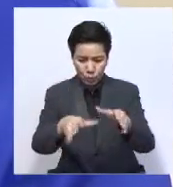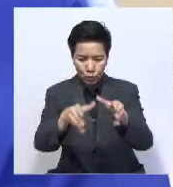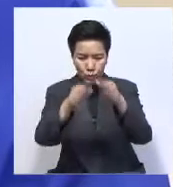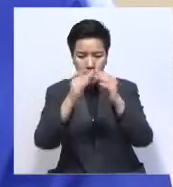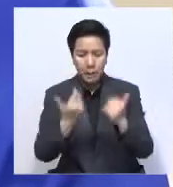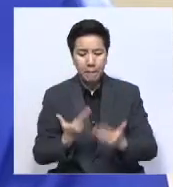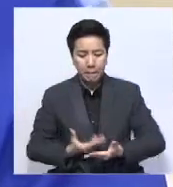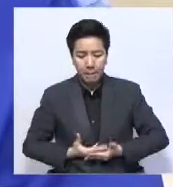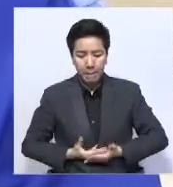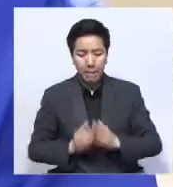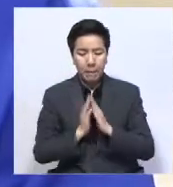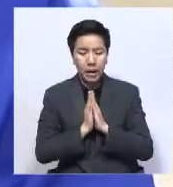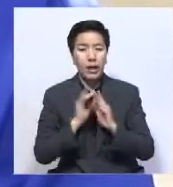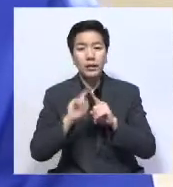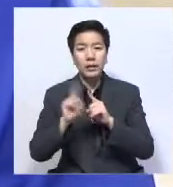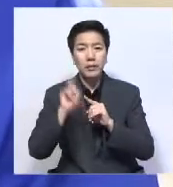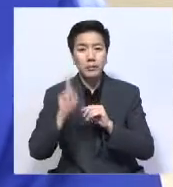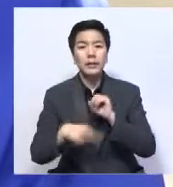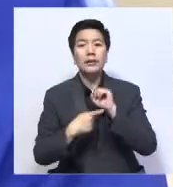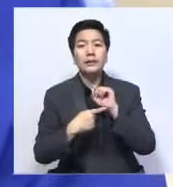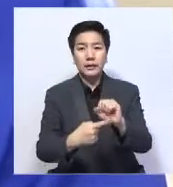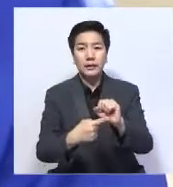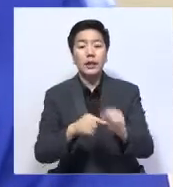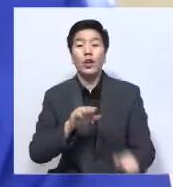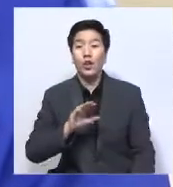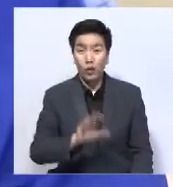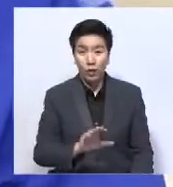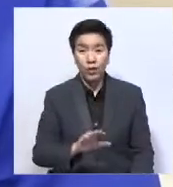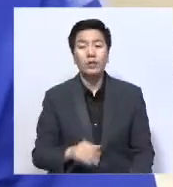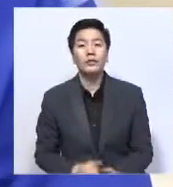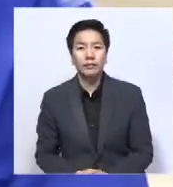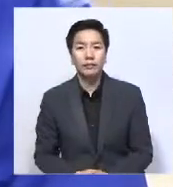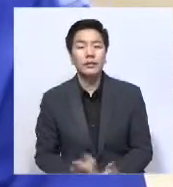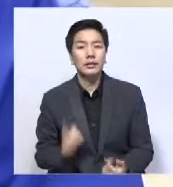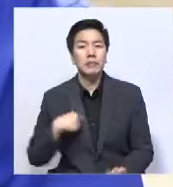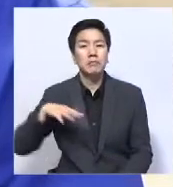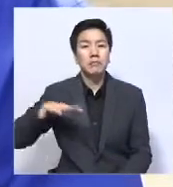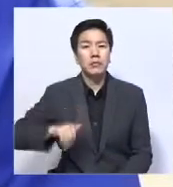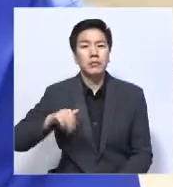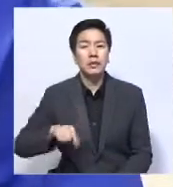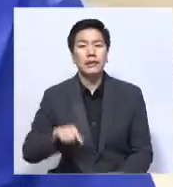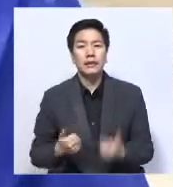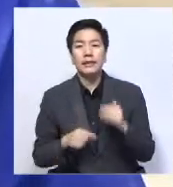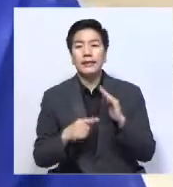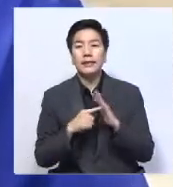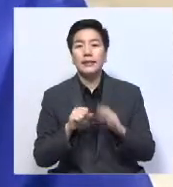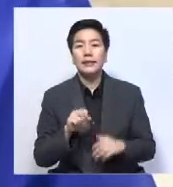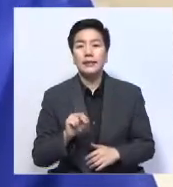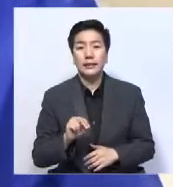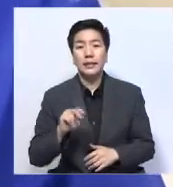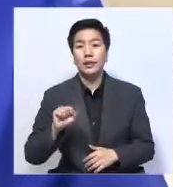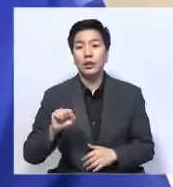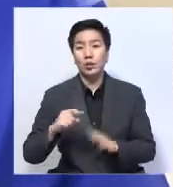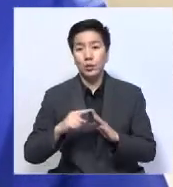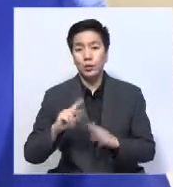ธรูปหรือสีมาธรรมจักรซึ่งแสดงถึงสัญลักษณ์ของทางพระพุทธศาสนานะครับทางเทศบาลแสนสุขเนี่ยก็อ